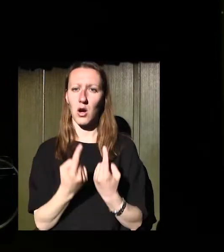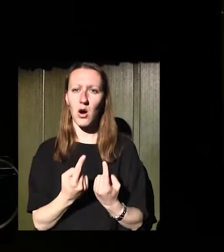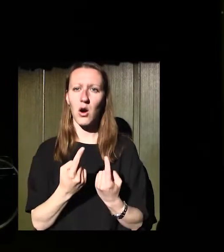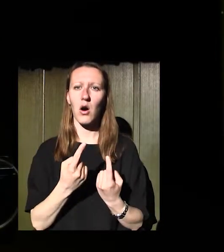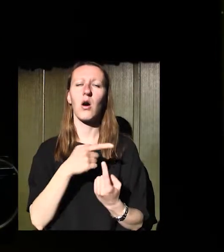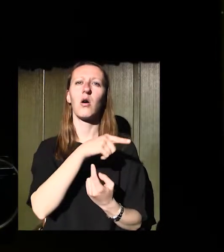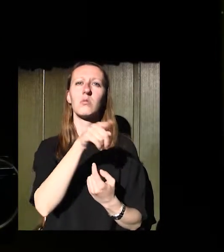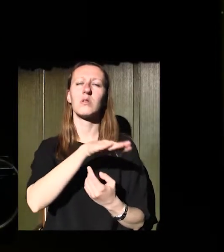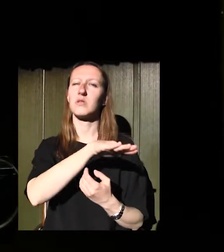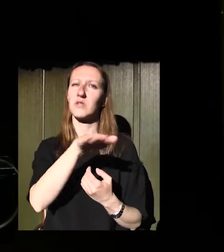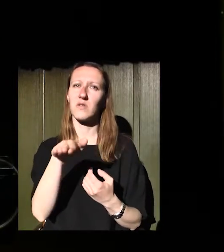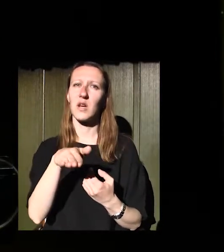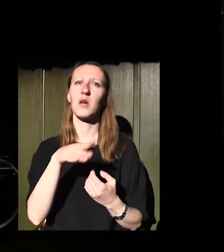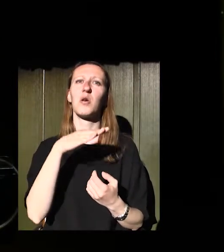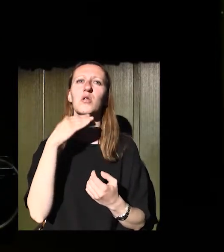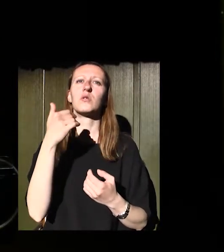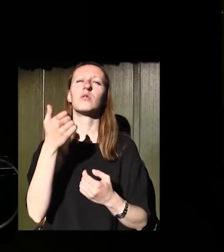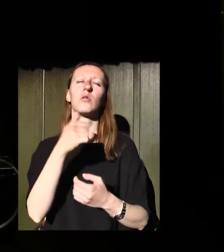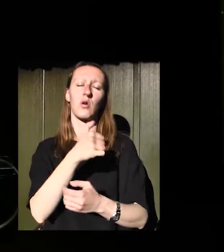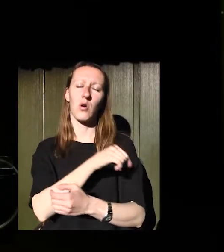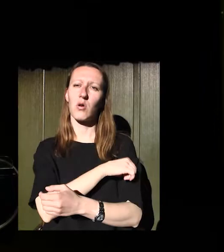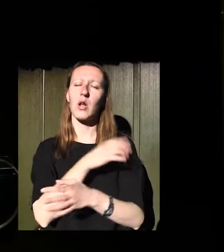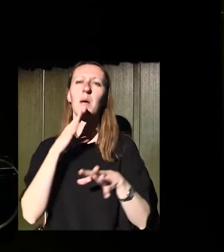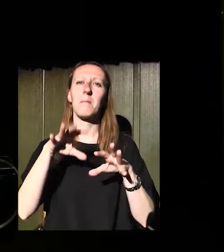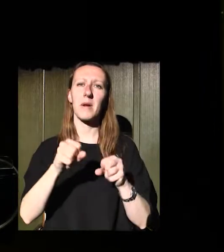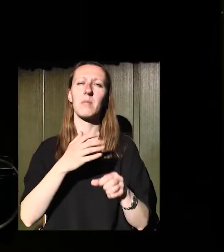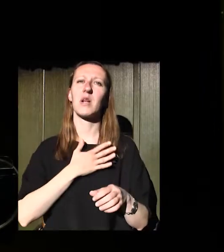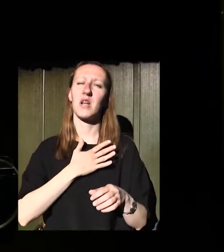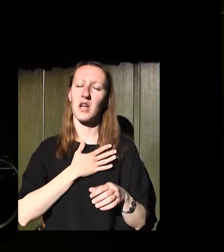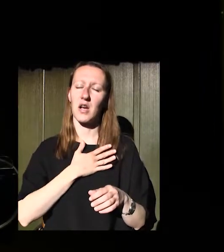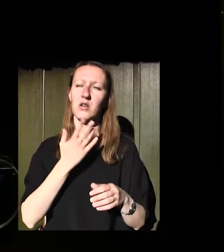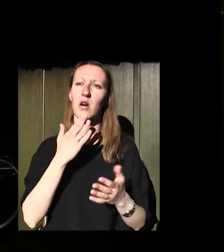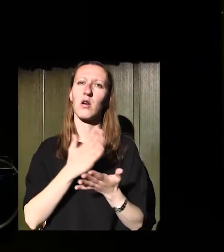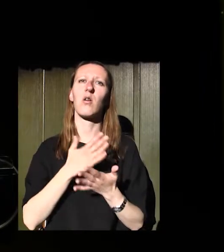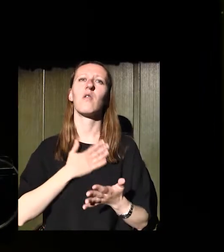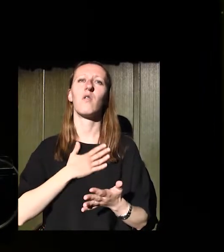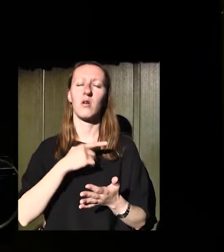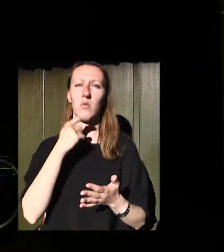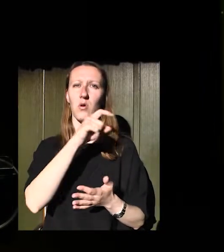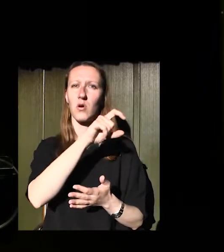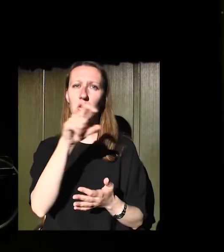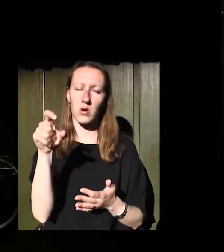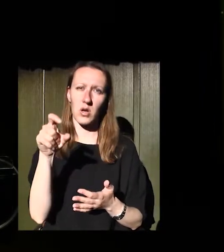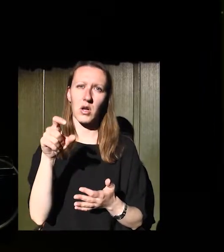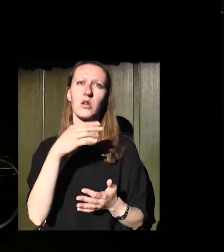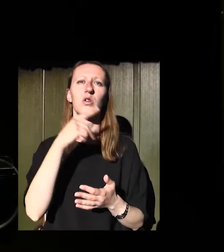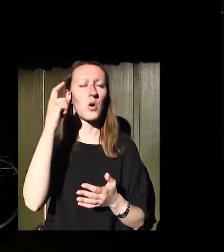opstaje, usprkos svemu, stoljetni osjećaj pripadnosti našem, kako ga volimo